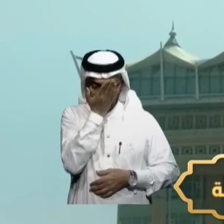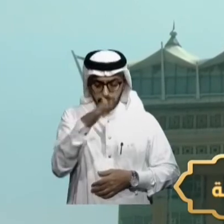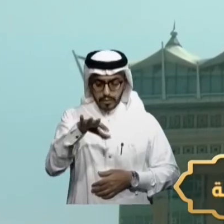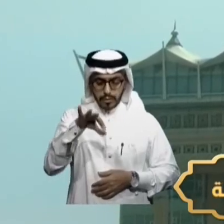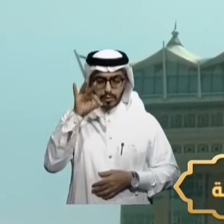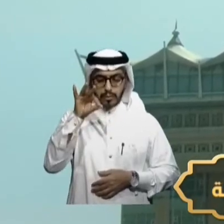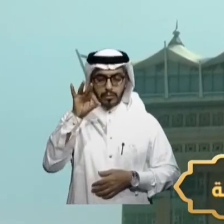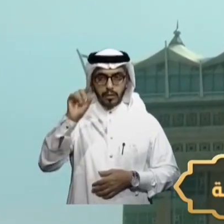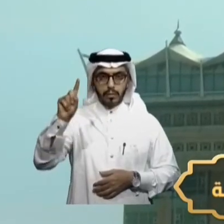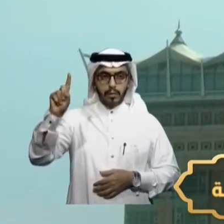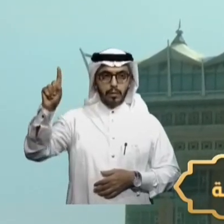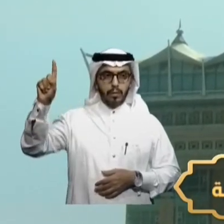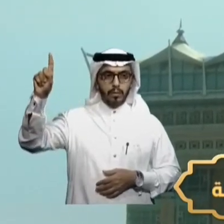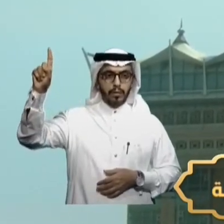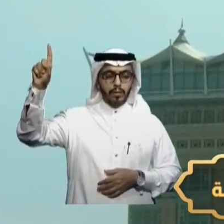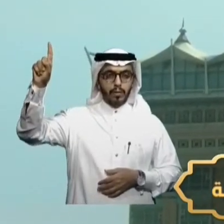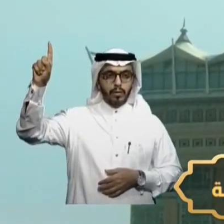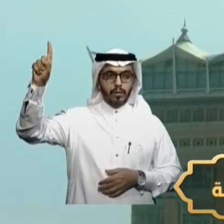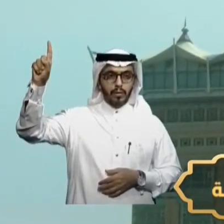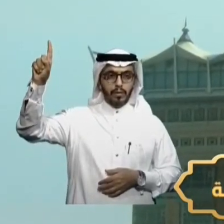إله إلا